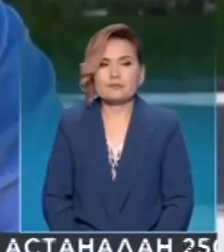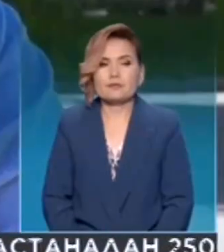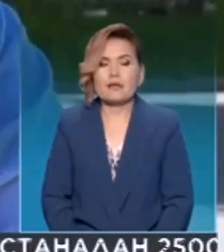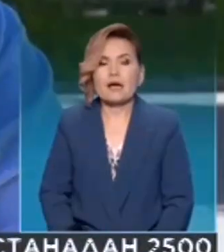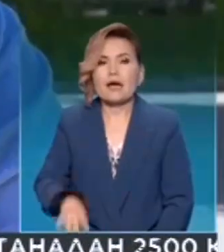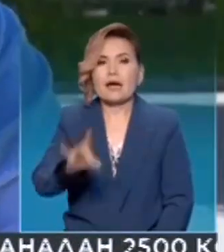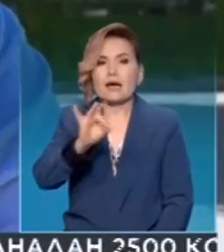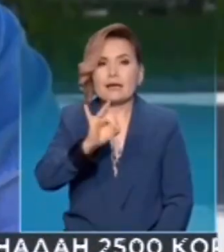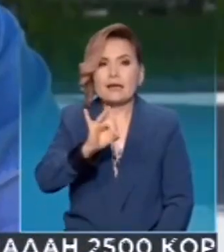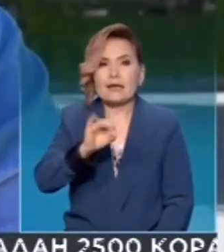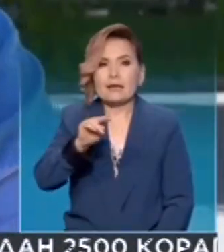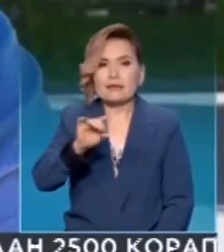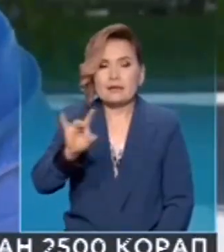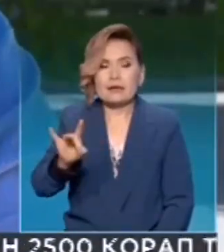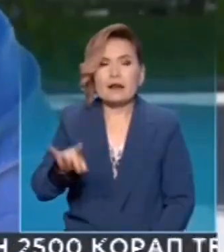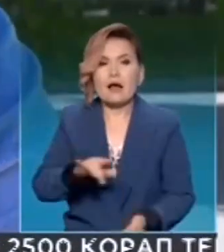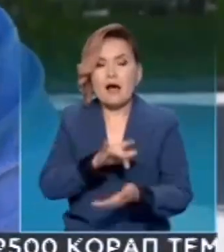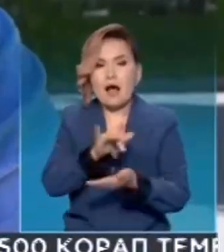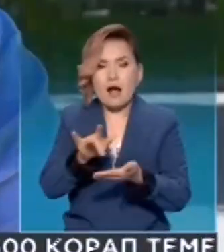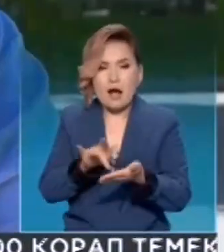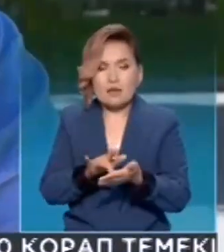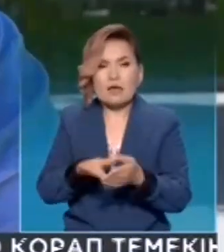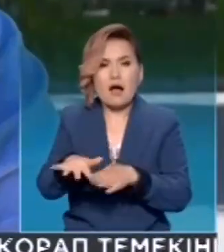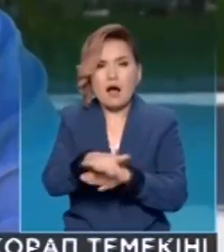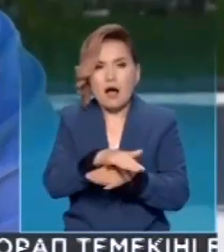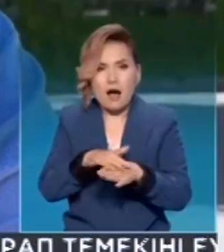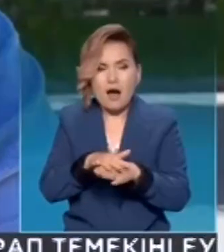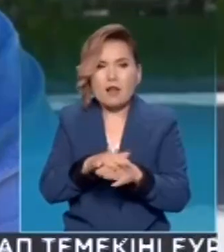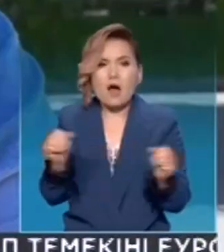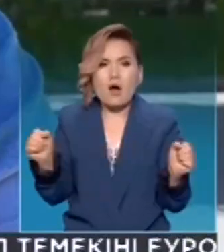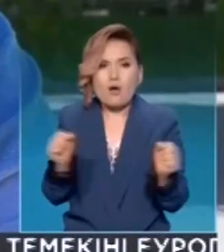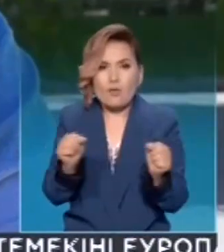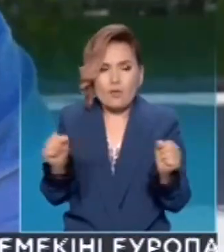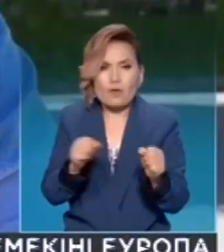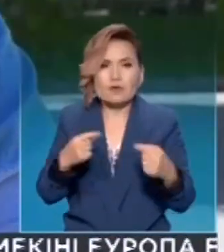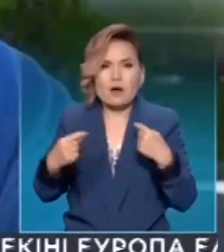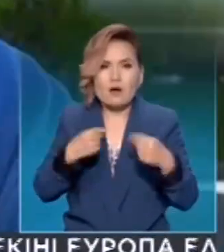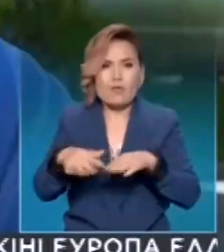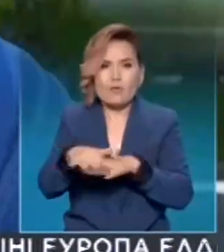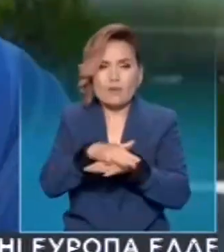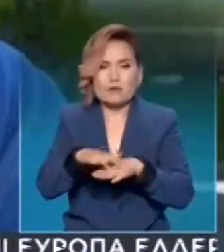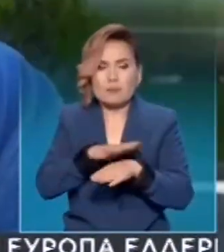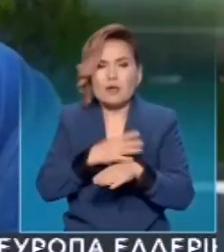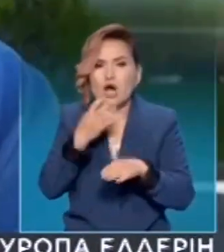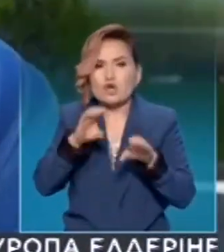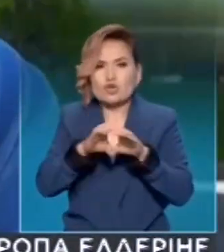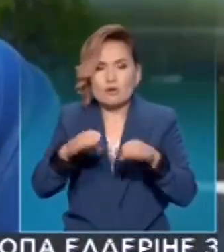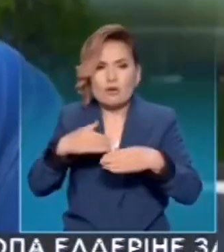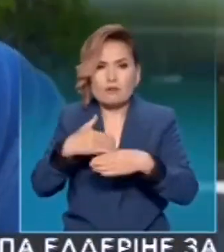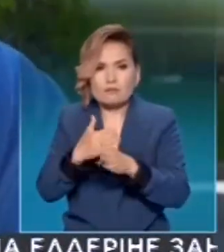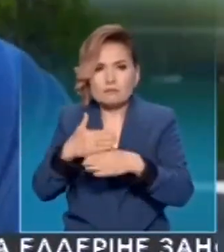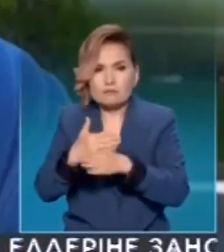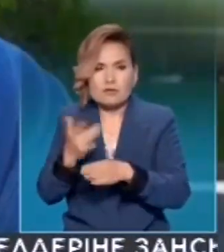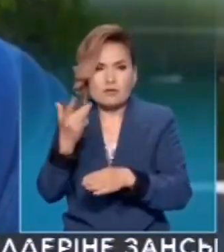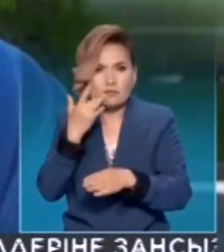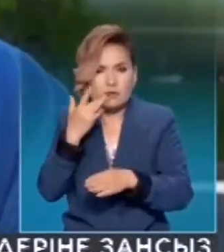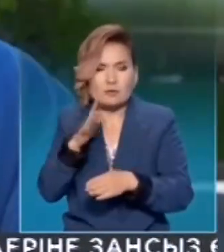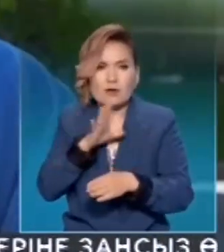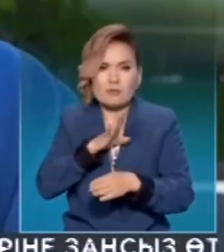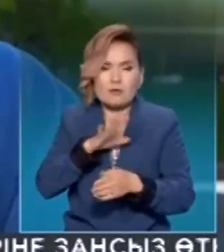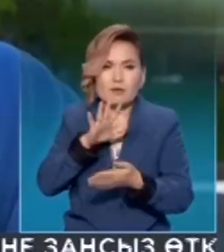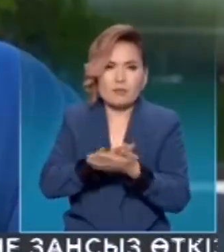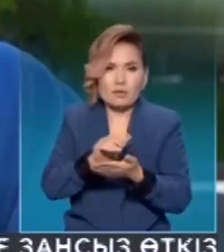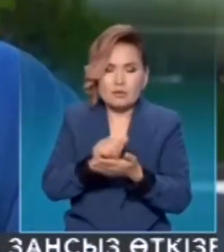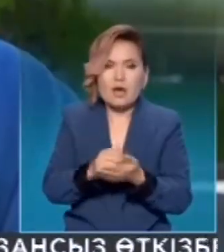Риддердің халқы қыс бойы зардап шегіп шықты. Осы жылу құбырының жөнделмегенінен жиналған ақша тарифтен міндетті